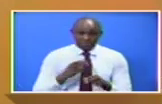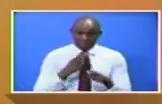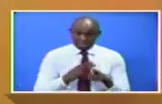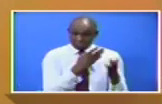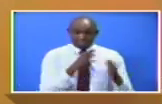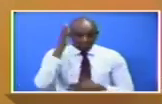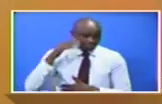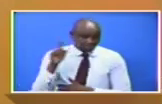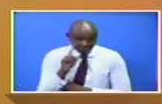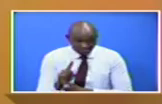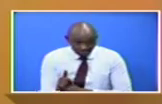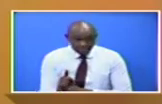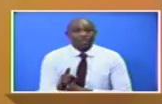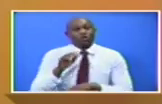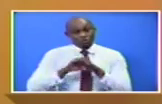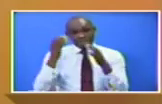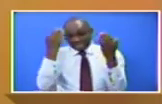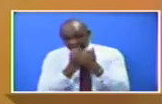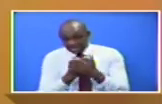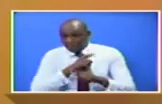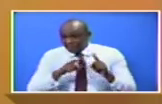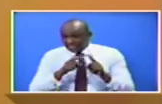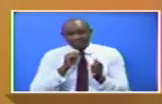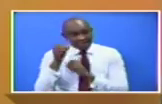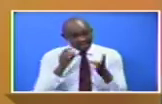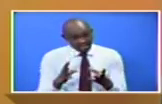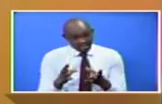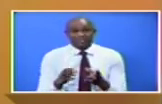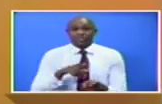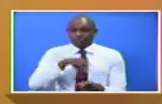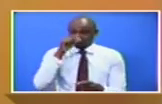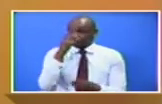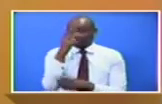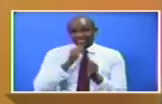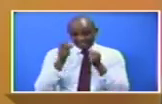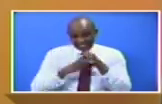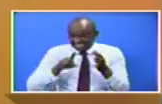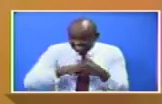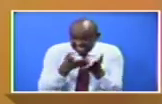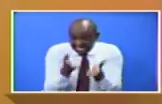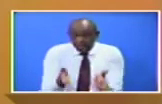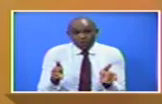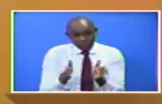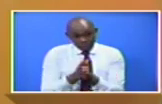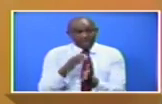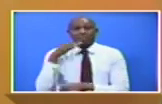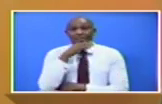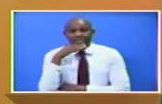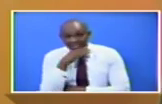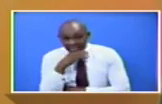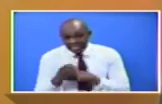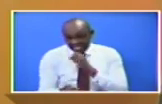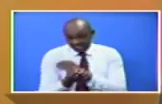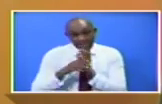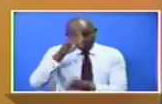Zubeida Kome. Na kutakia usiku mwema. Lakini usiende mbali kwa ni taarifa za Choice 2017. Zinaanza sasa na Ben Kitili. Atuarifu mengi